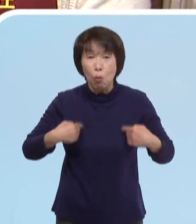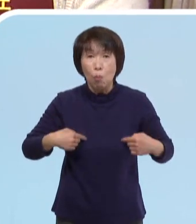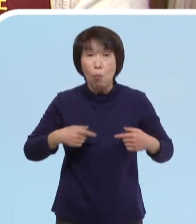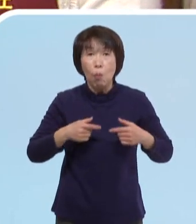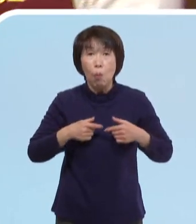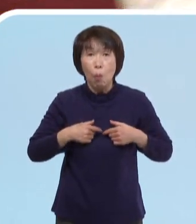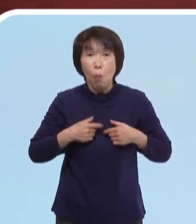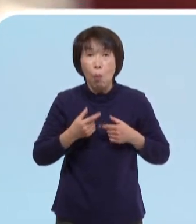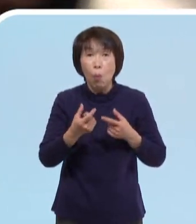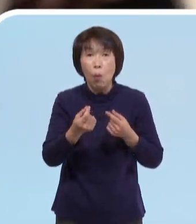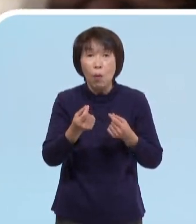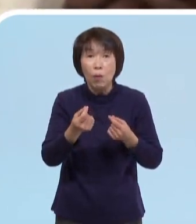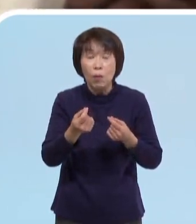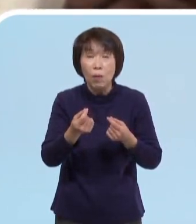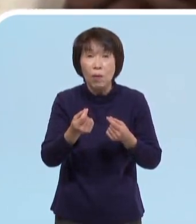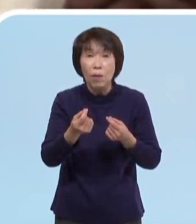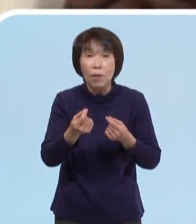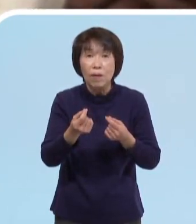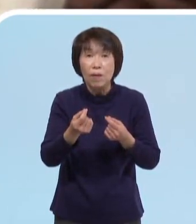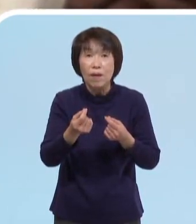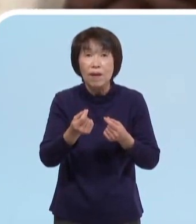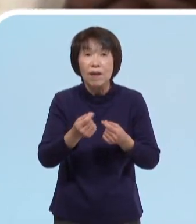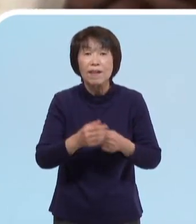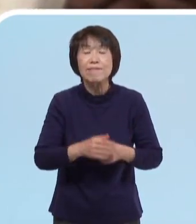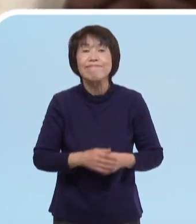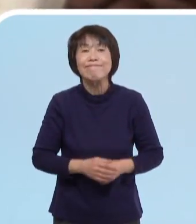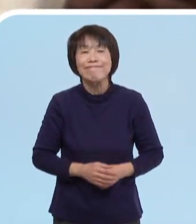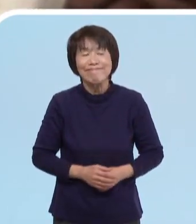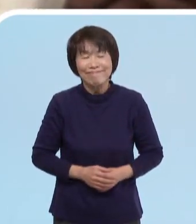皆さんのエプロンにも。